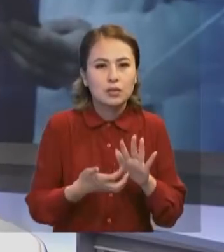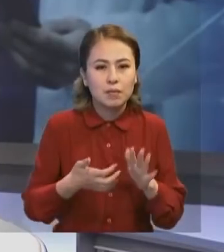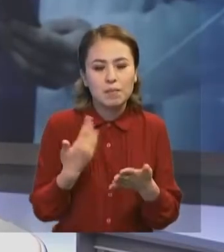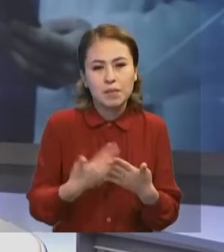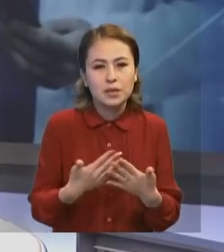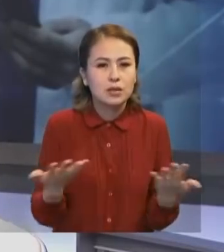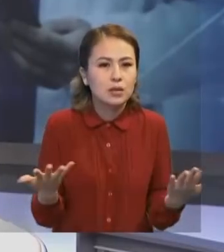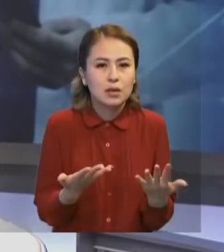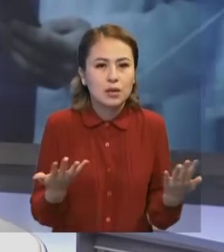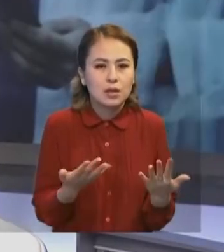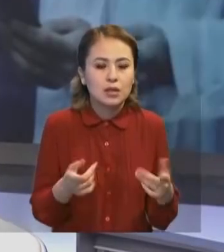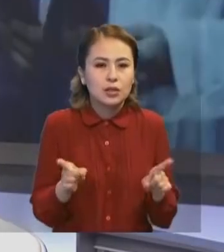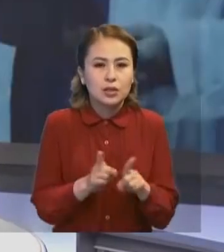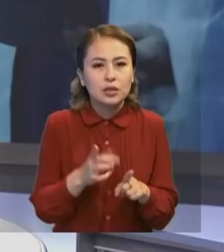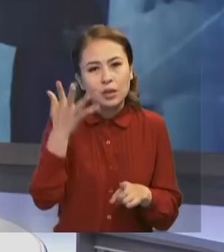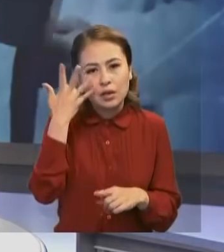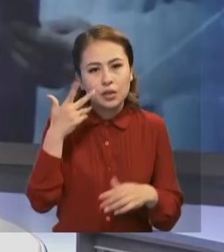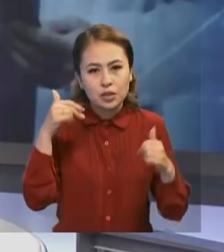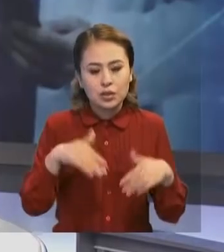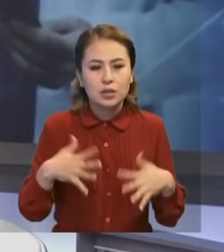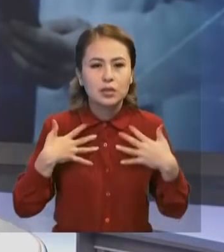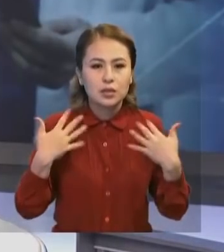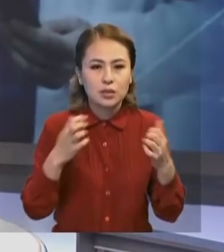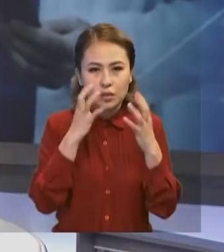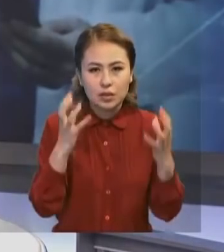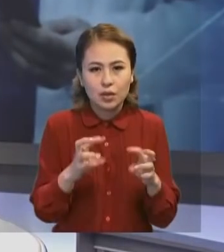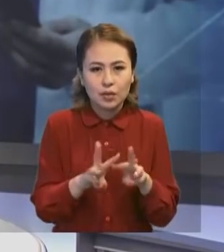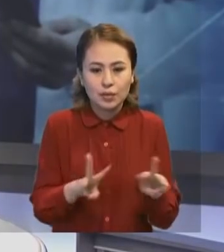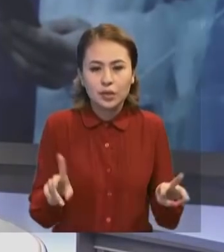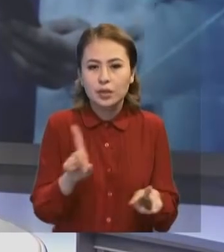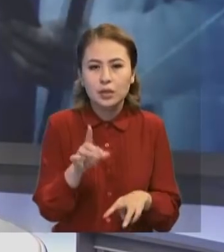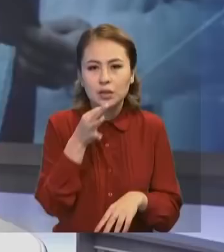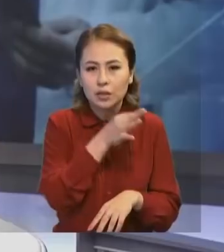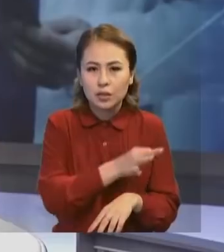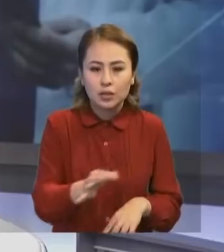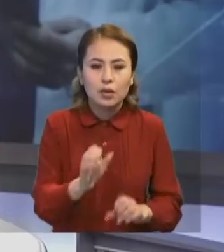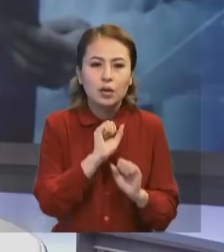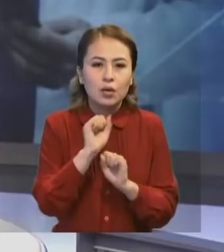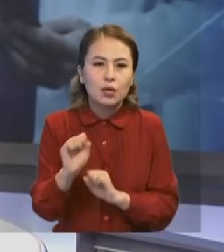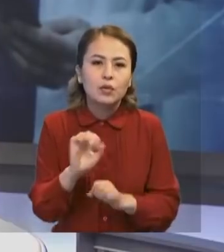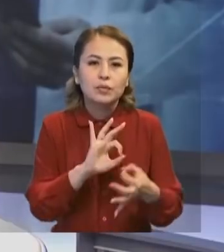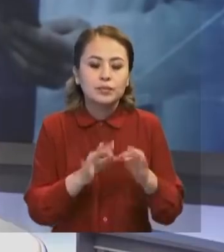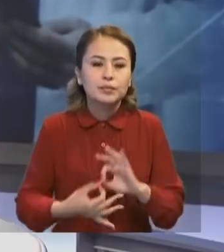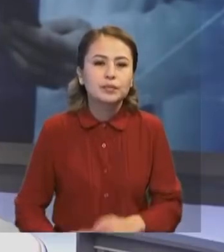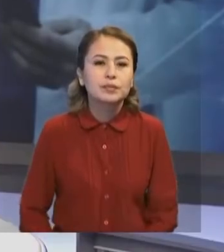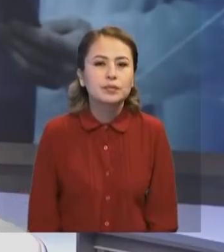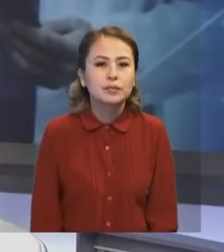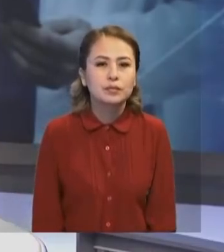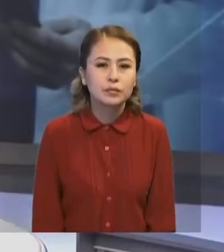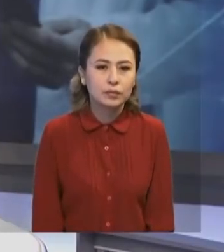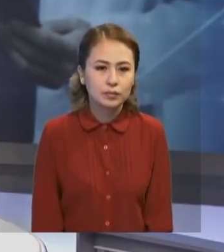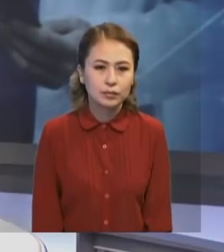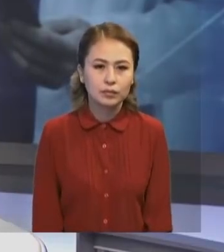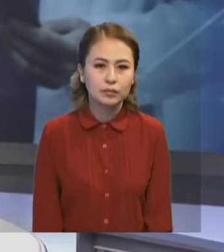кадр тапшы. Мәселе қалай және қашан шешіледі? Денсаулық сақтау министрлігі не дейді?